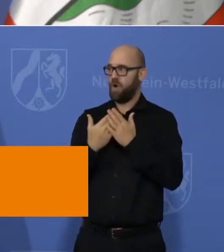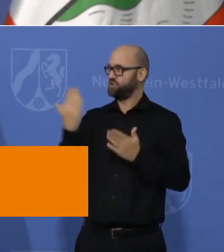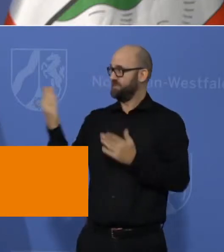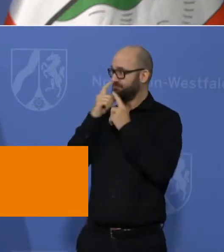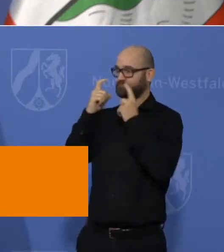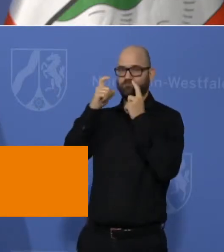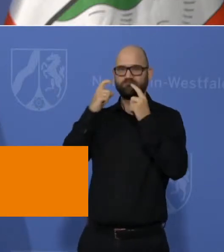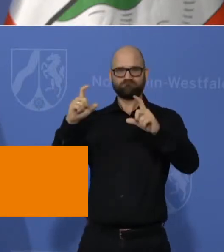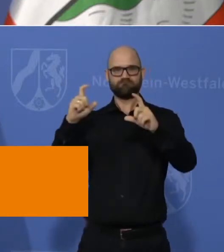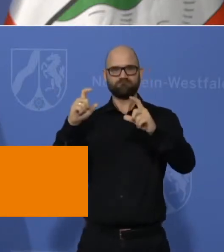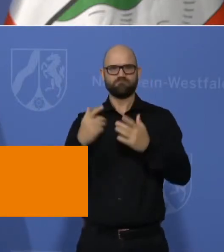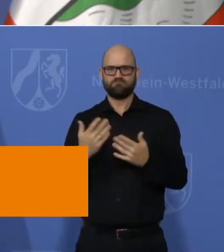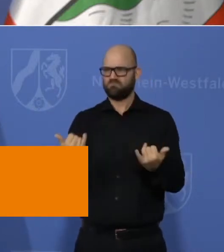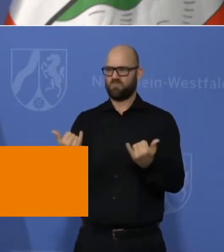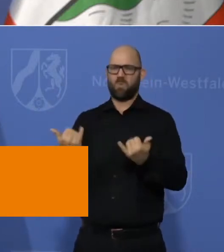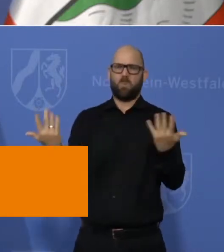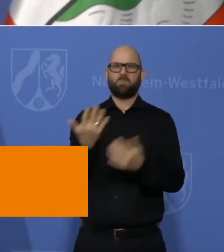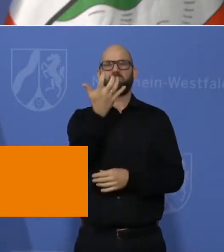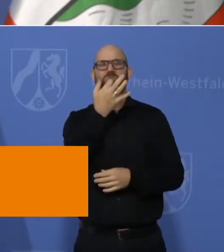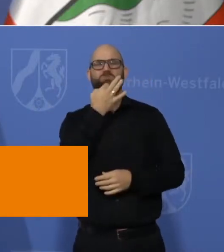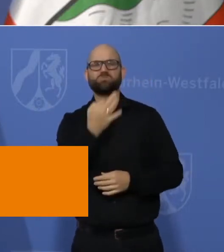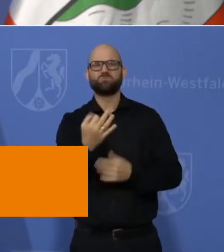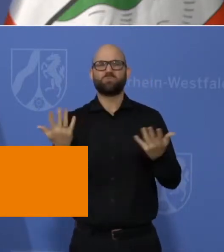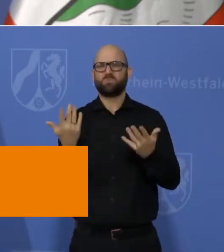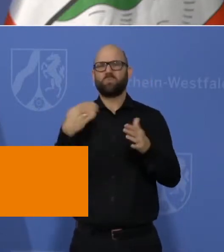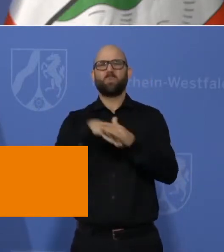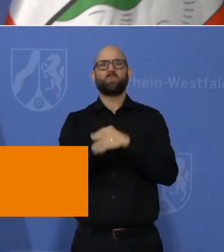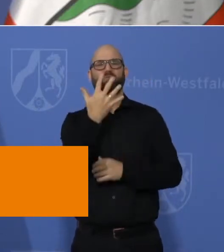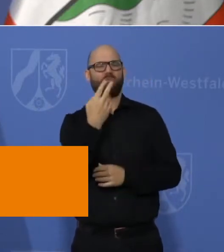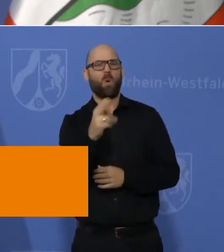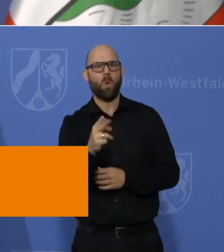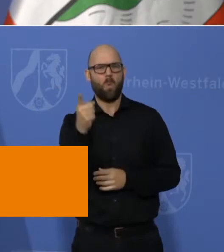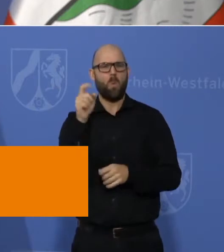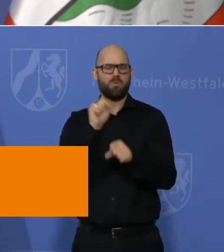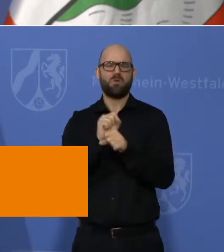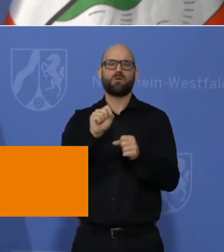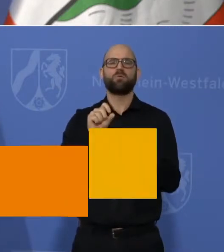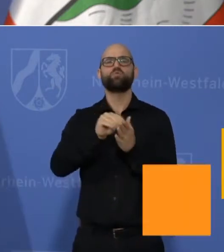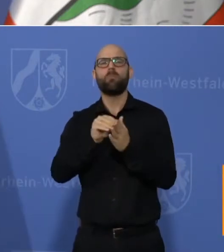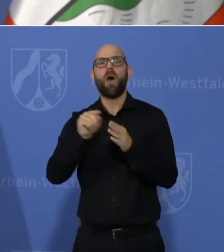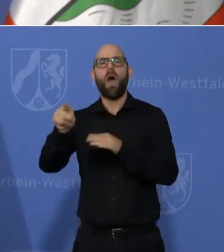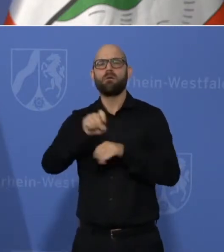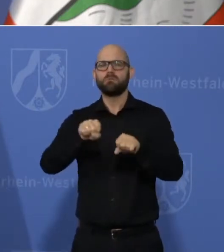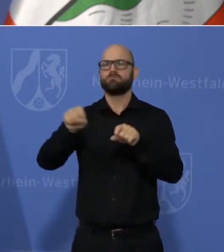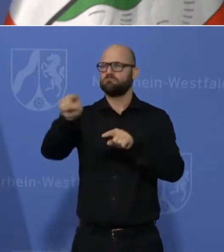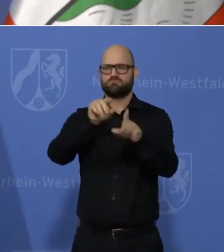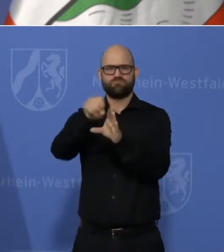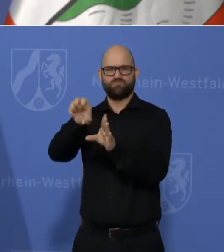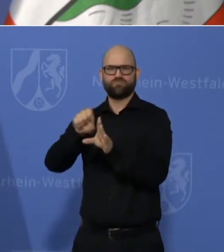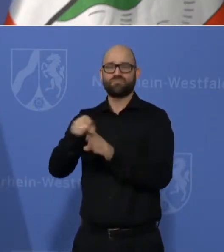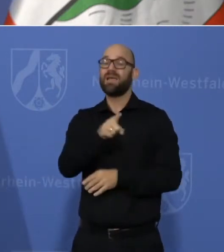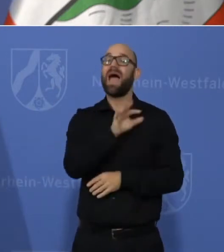ist heute 50 Stück für unter 5 Euro in Supermärkten erhältlich. Es muss nicht